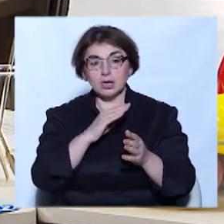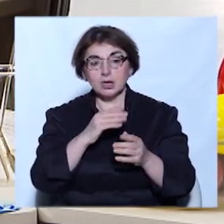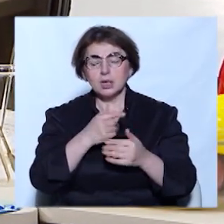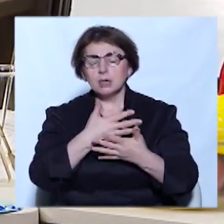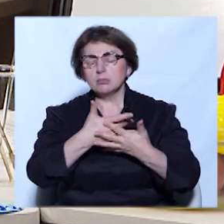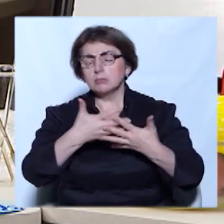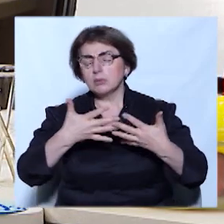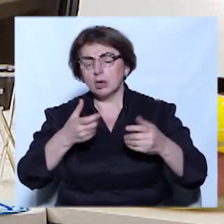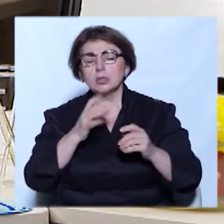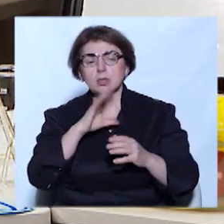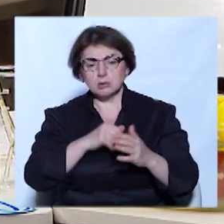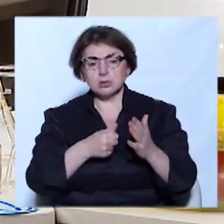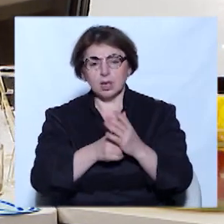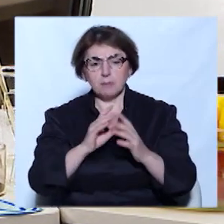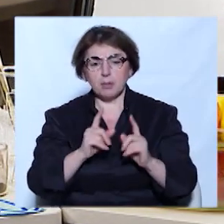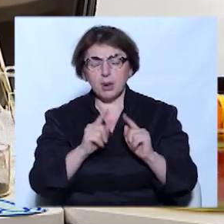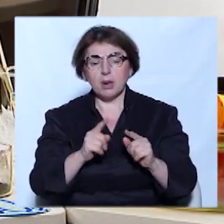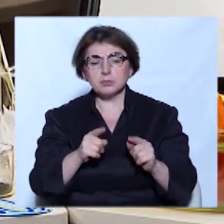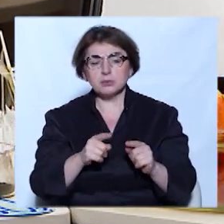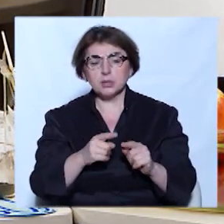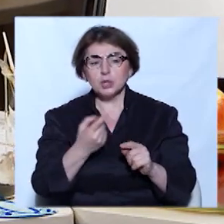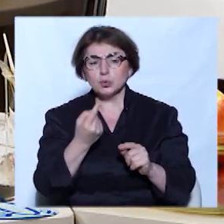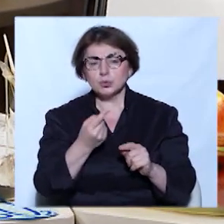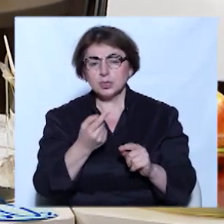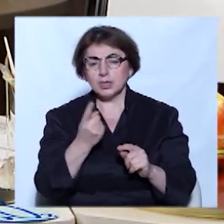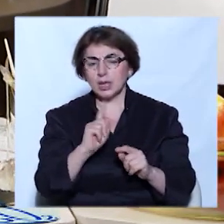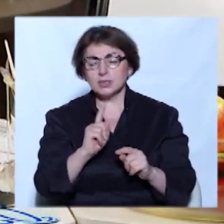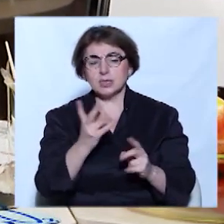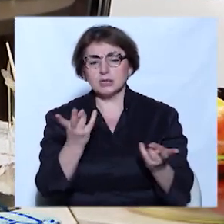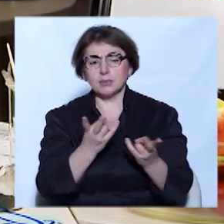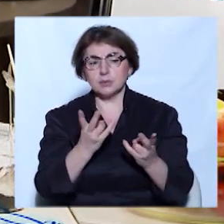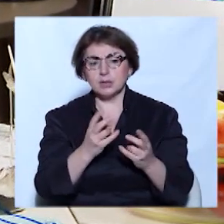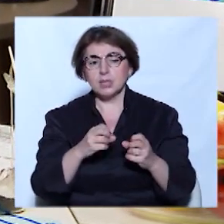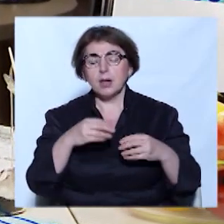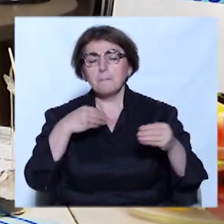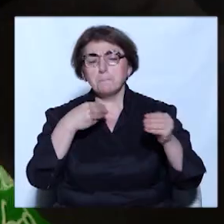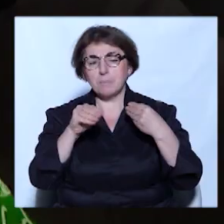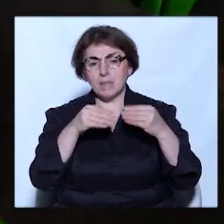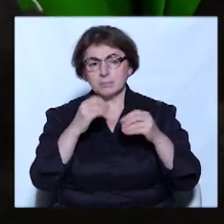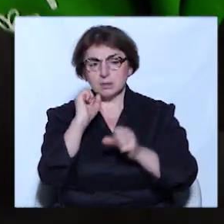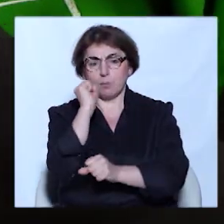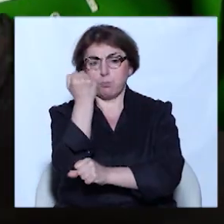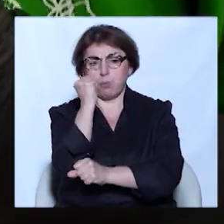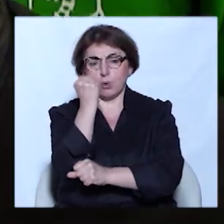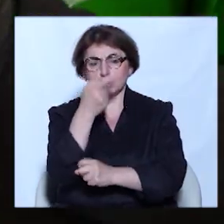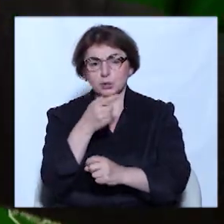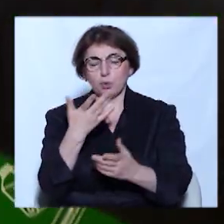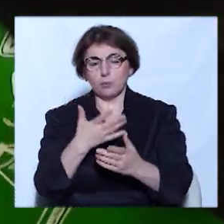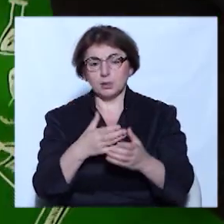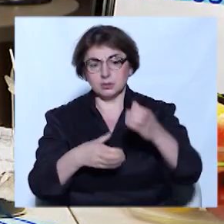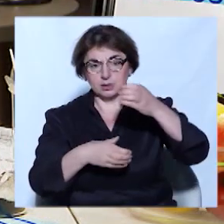უამრავი საშუალება არსებობს, მაგრამ ამისათვის სულ რაღაც დამჭირდება. პოლიეთილენის ბოთლი,